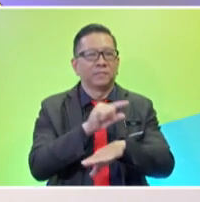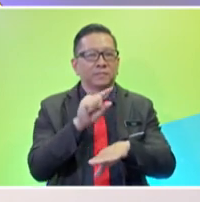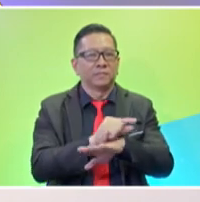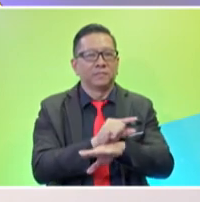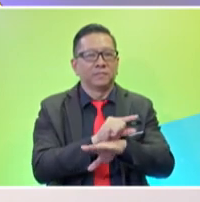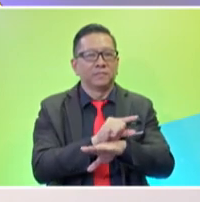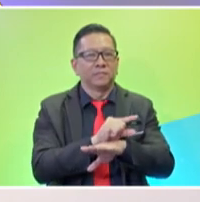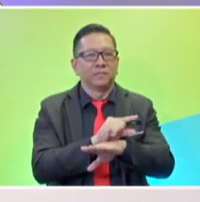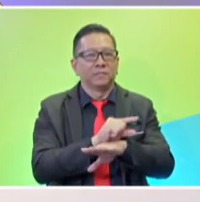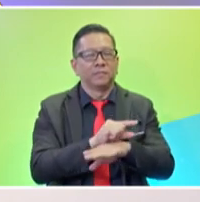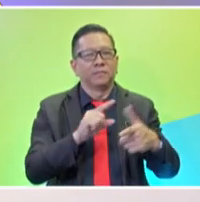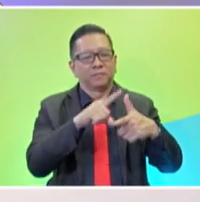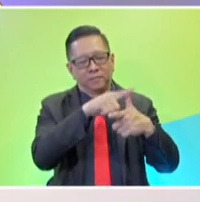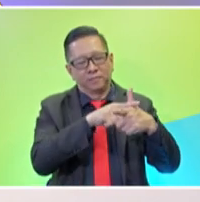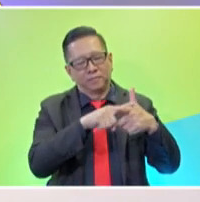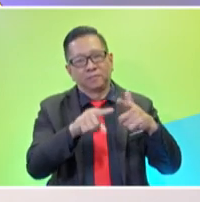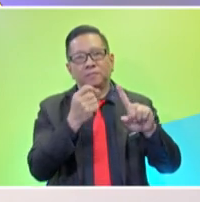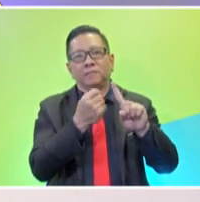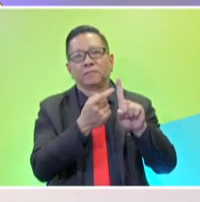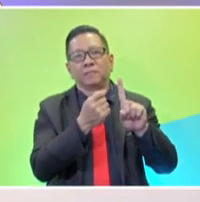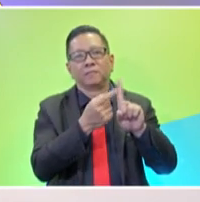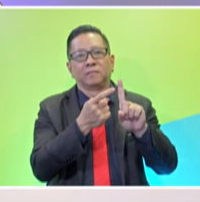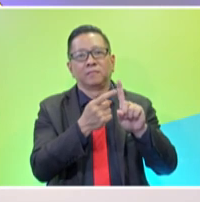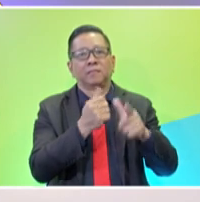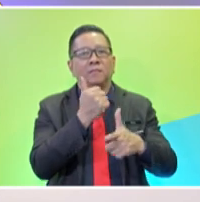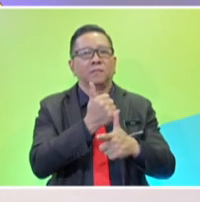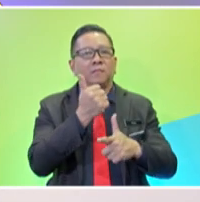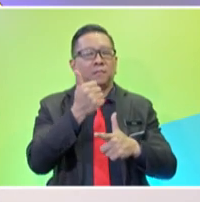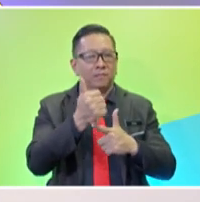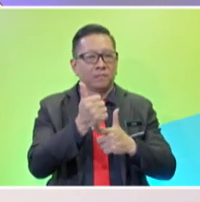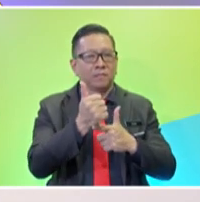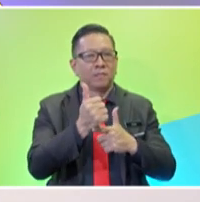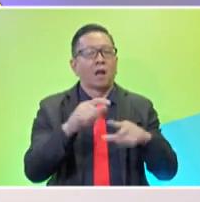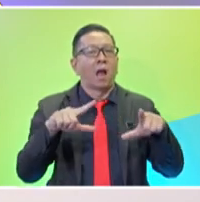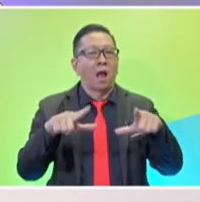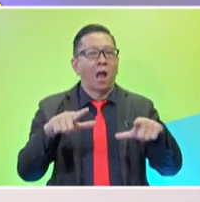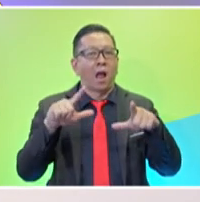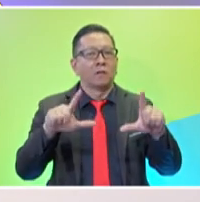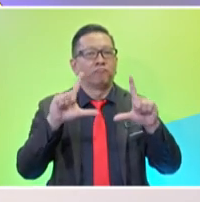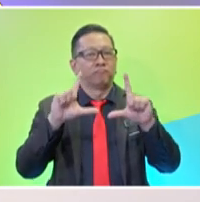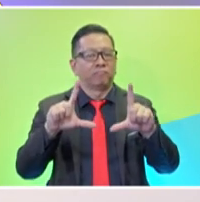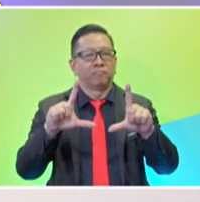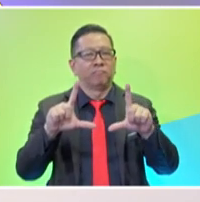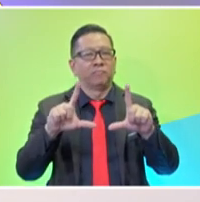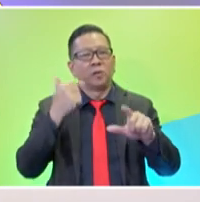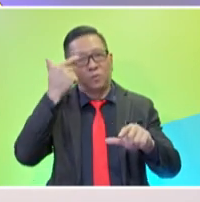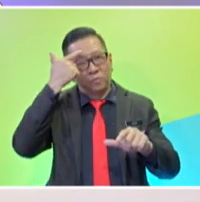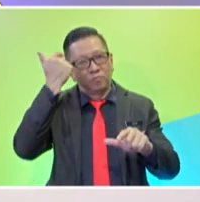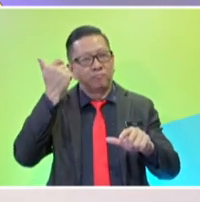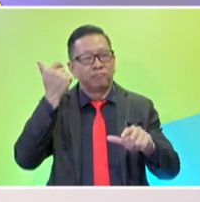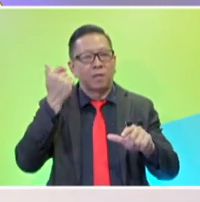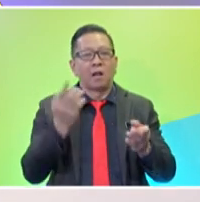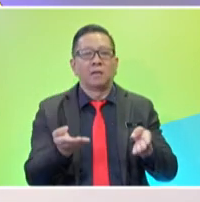atau pembeli juga gunakan kayu blok ya kayu blok supaya kita boleh lipat dengan mudah